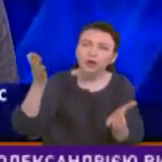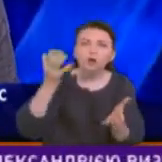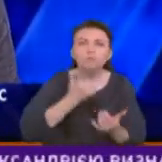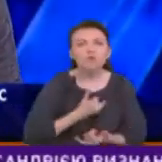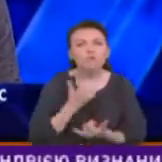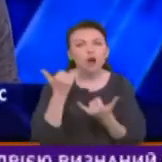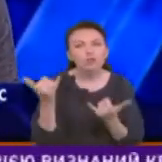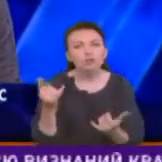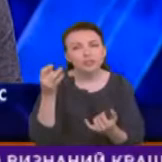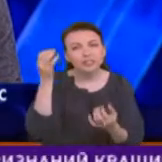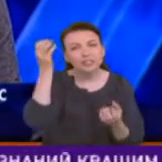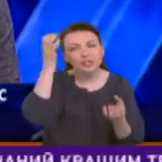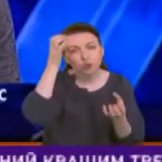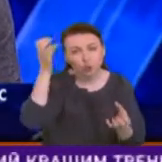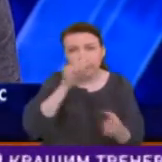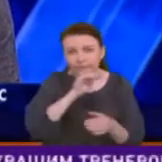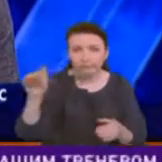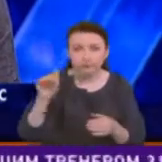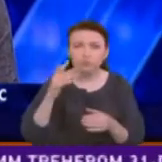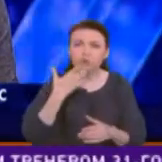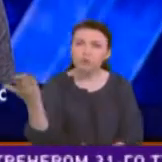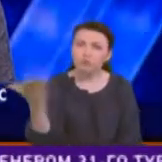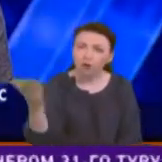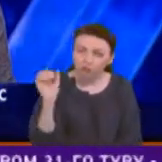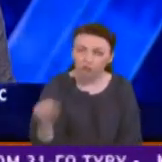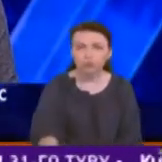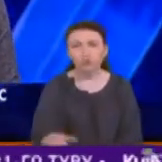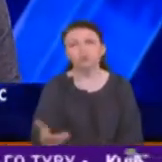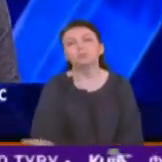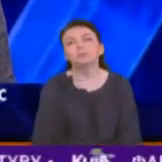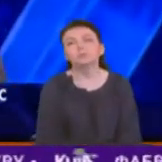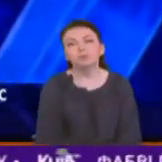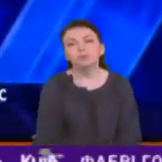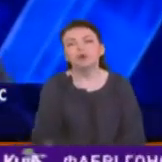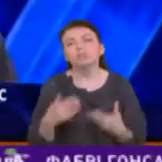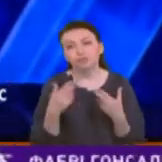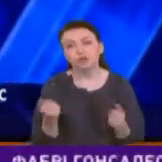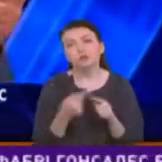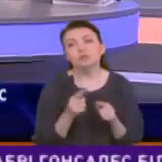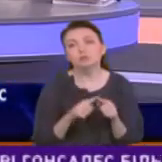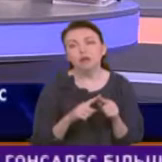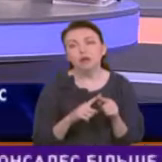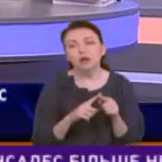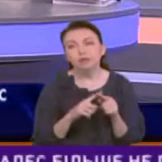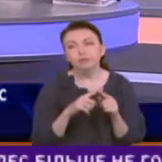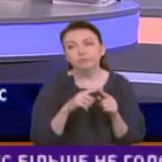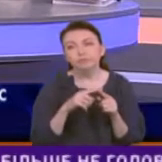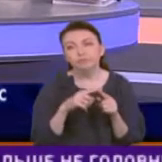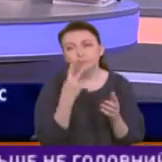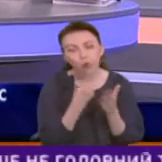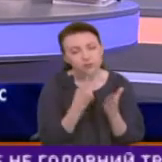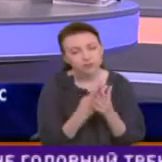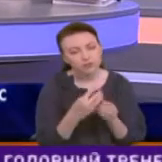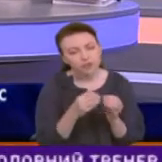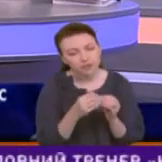інтелектуальною і такою установою, яка може промовляти від всього суспільства. Звичайно, це барометра також, щоб підійти, так заміряти